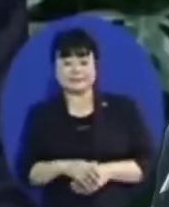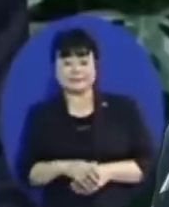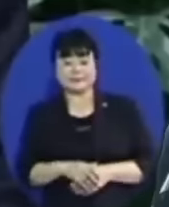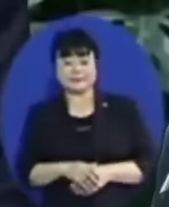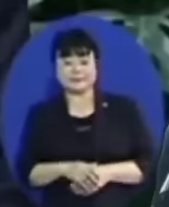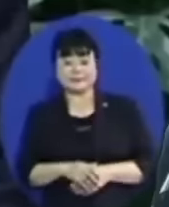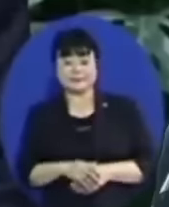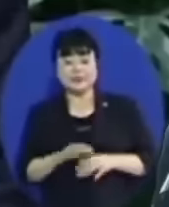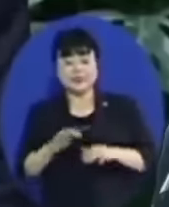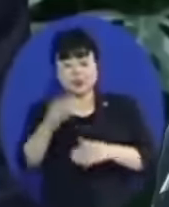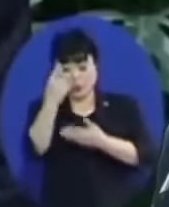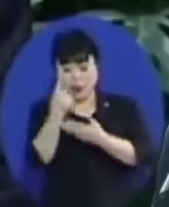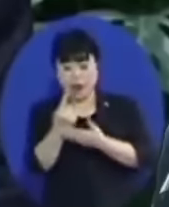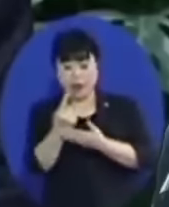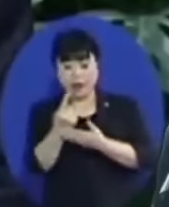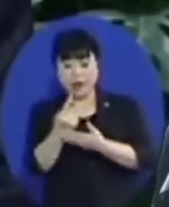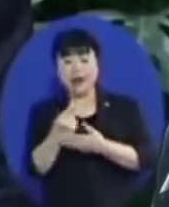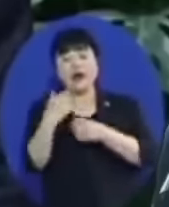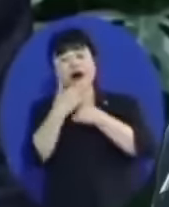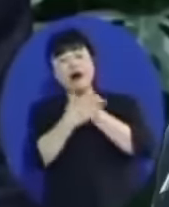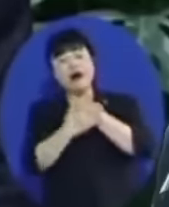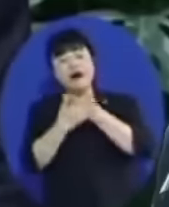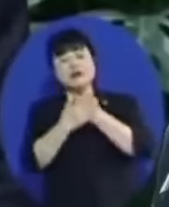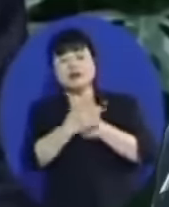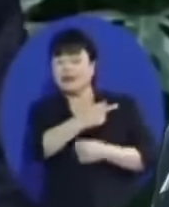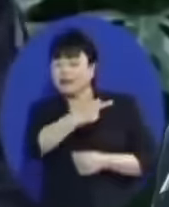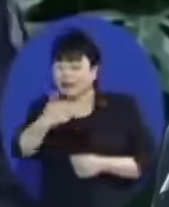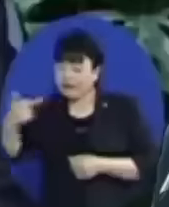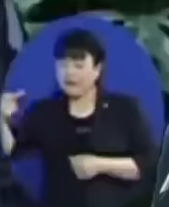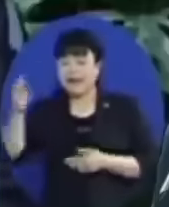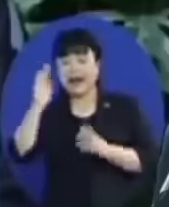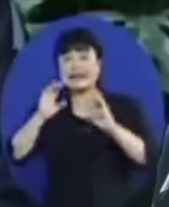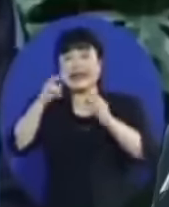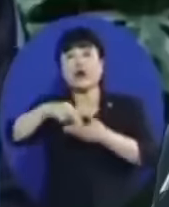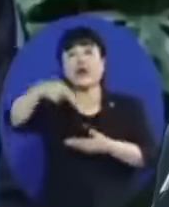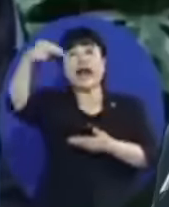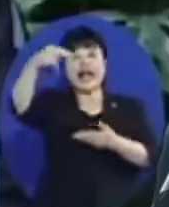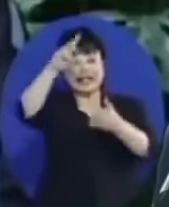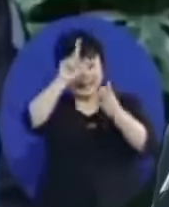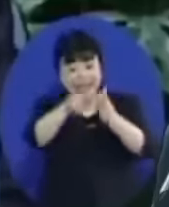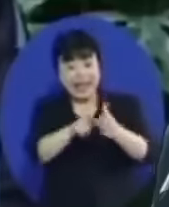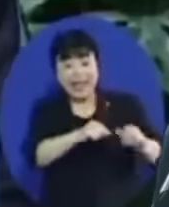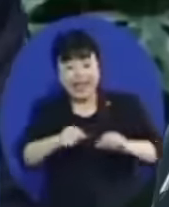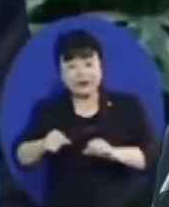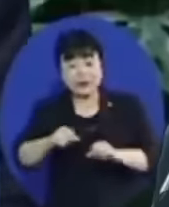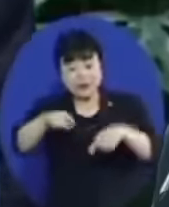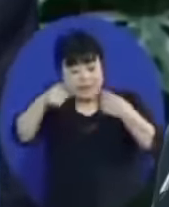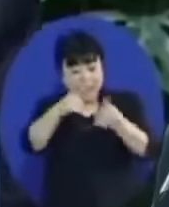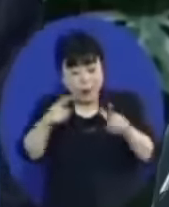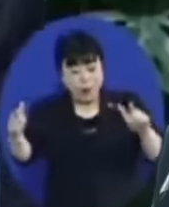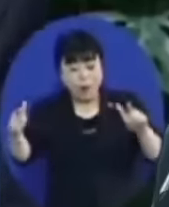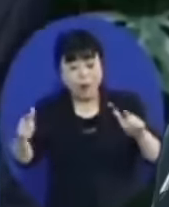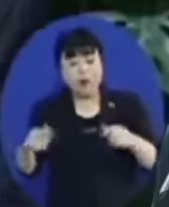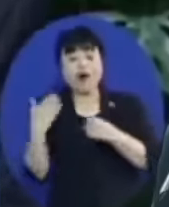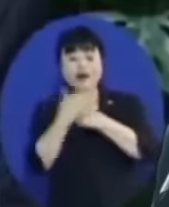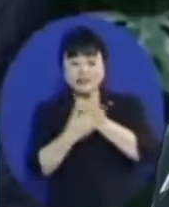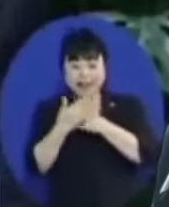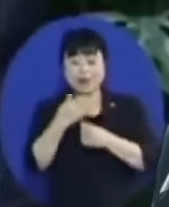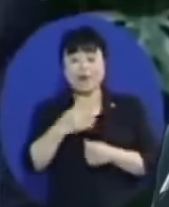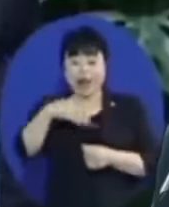진동이 옵니다. 이런 은혜가 어디 있습니까? 천국에 가는데 행위로 가지 않고 은혜로